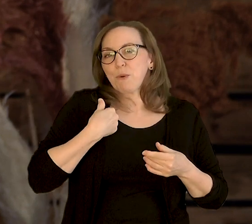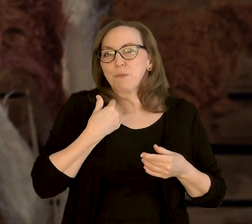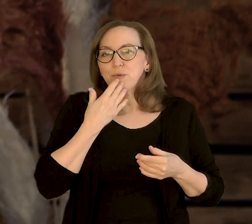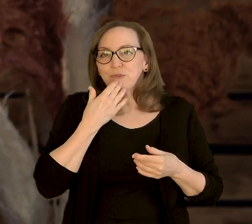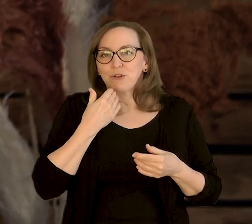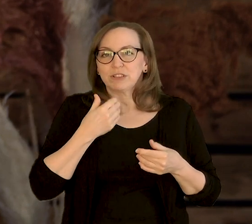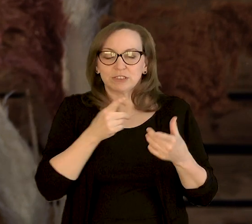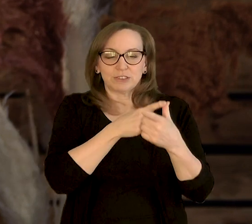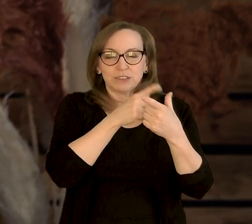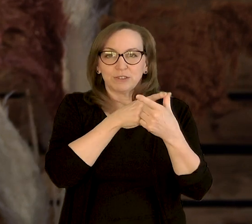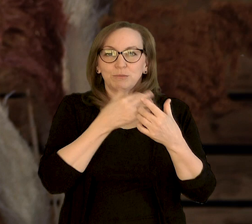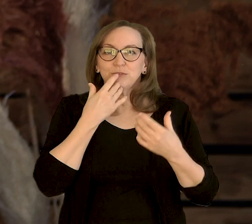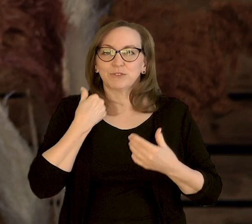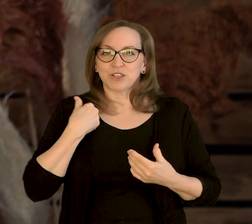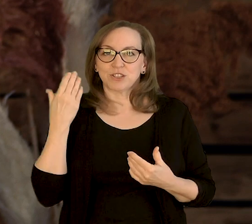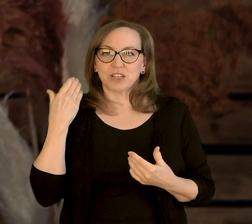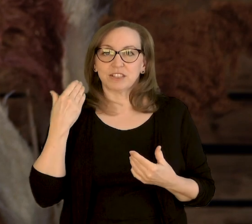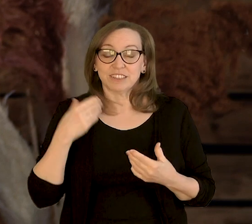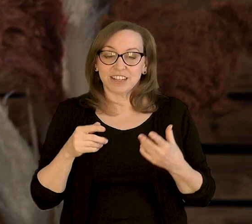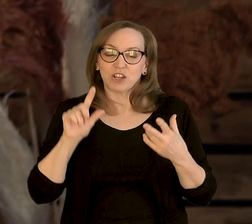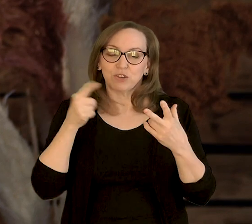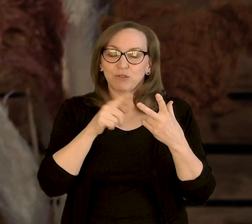tak do drugiego się odzywa.